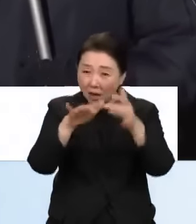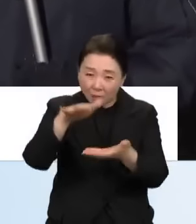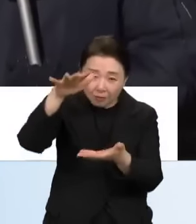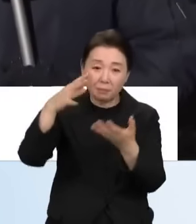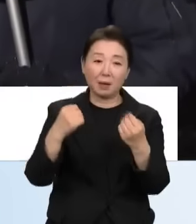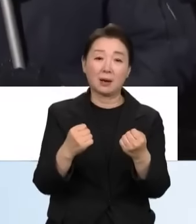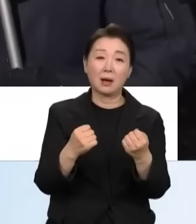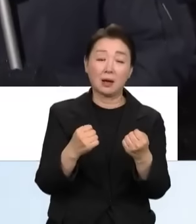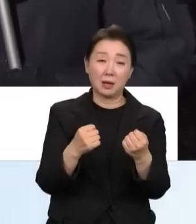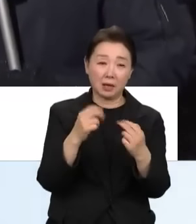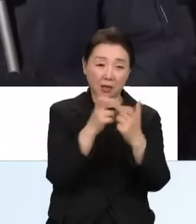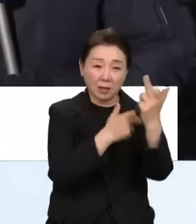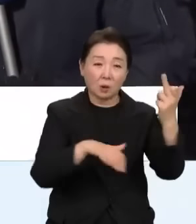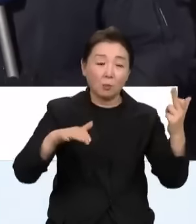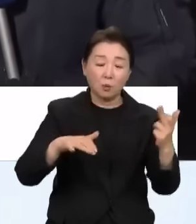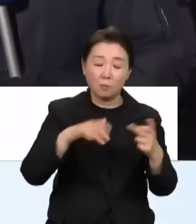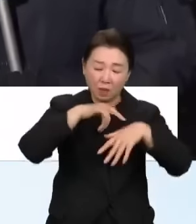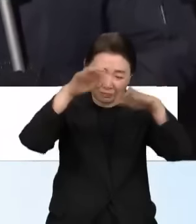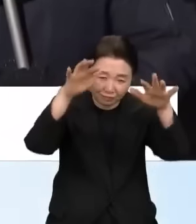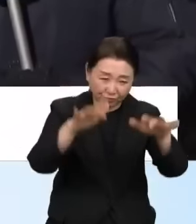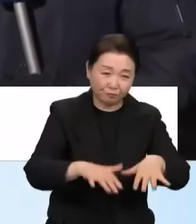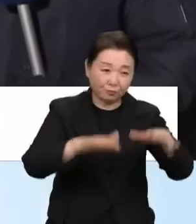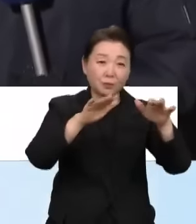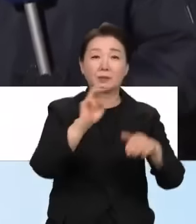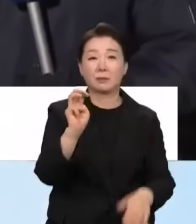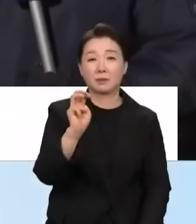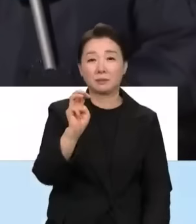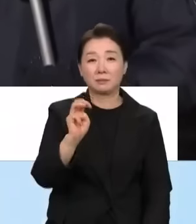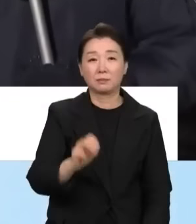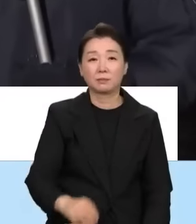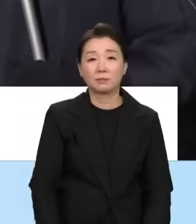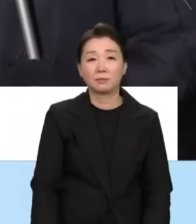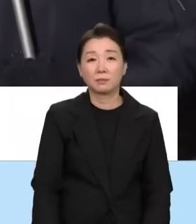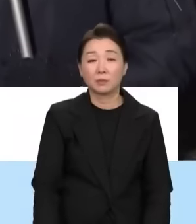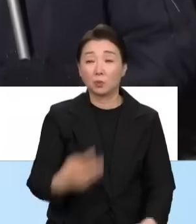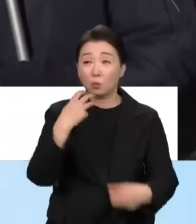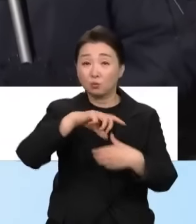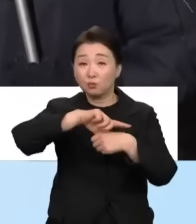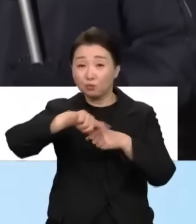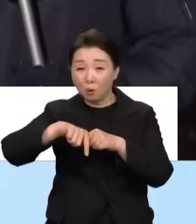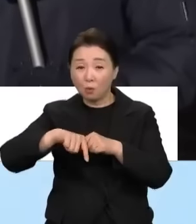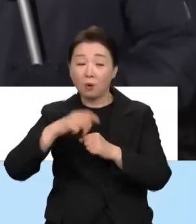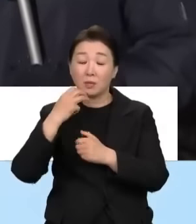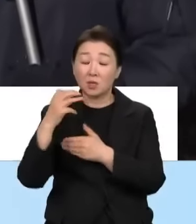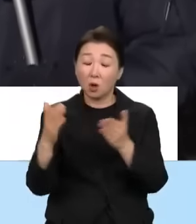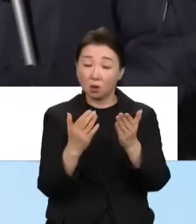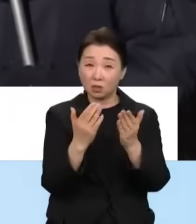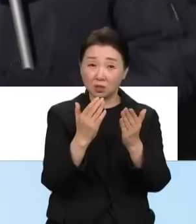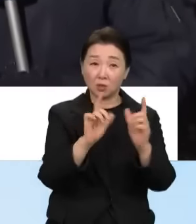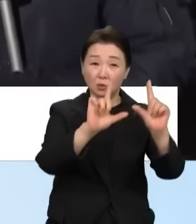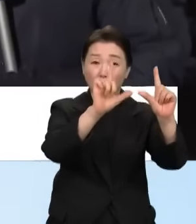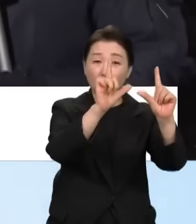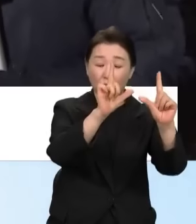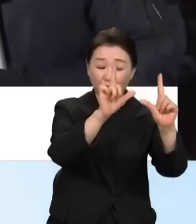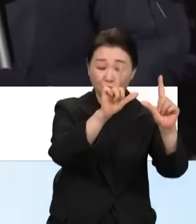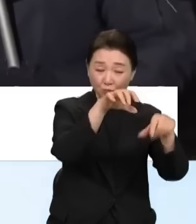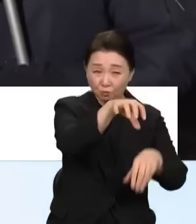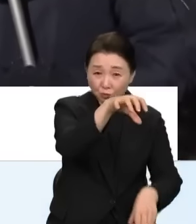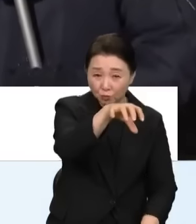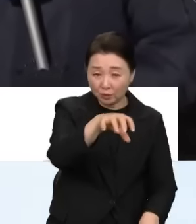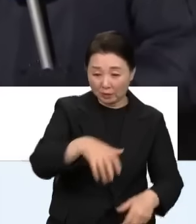강원 산지는 최대 30cm 이상 쌓이는 곳이 있습니다. 또 수도권에서도 경기 동부와 남서 내륙 같은